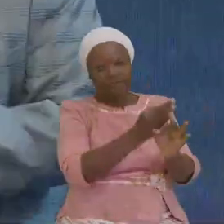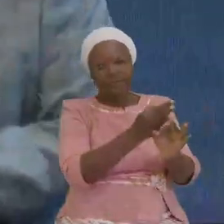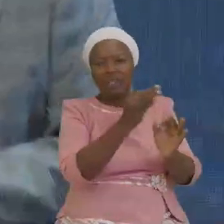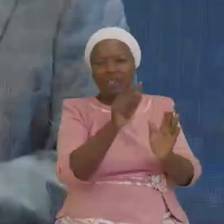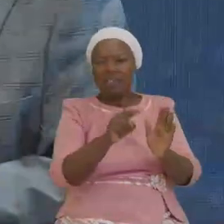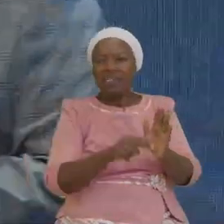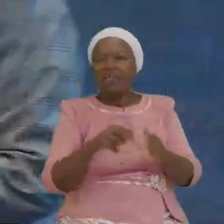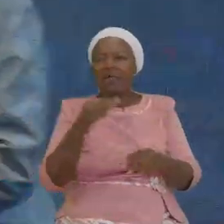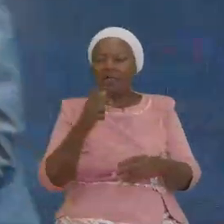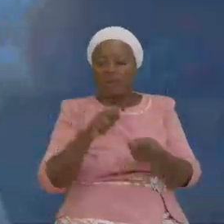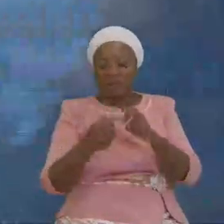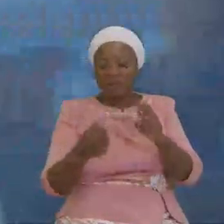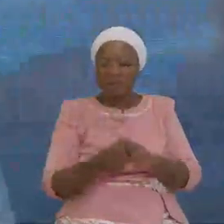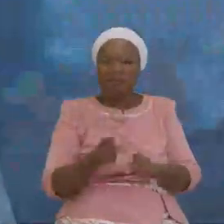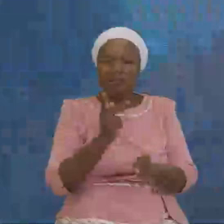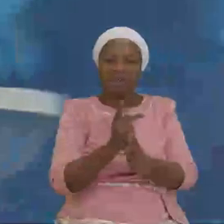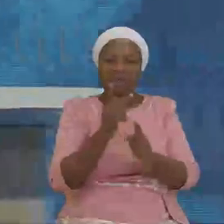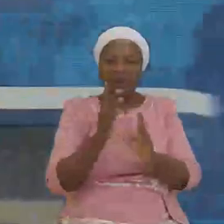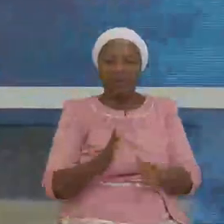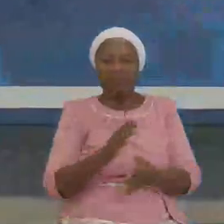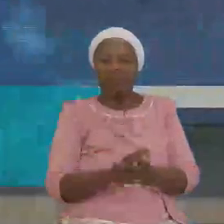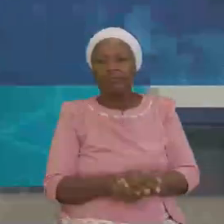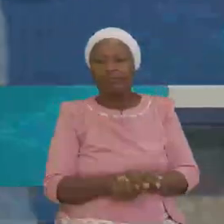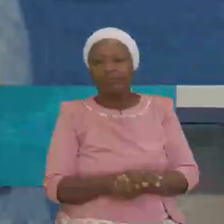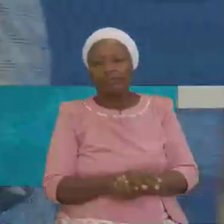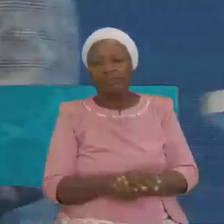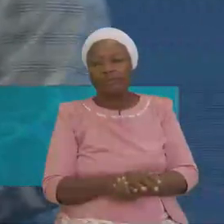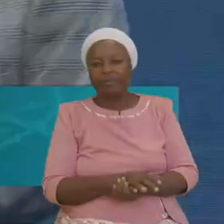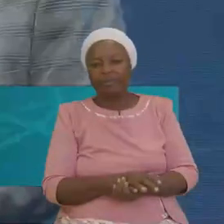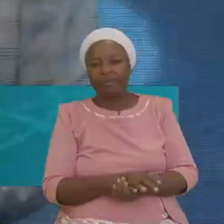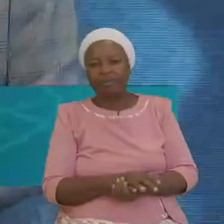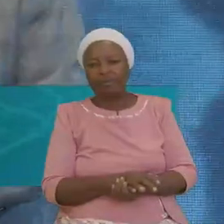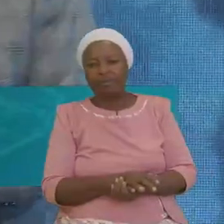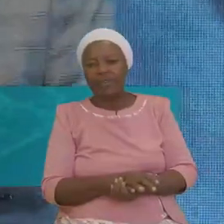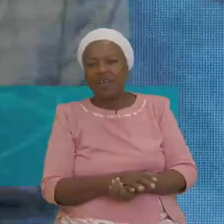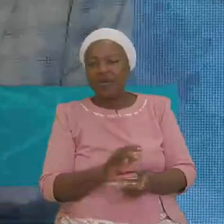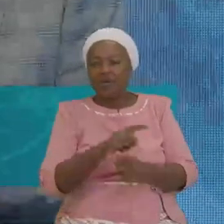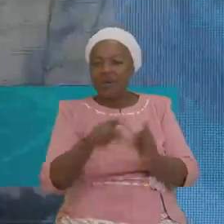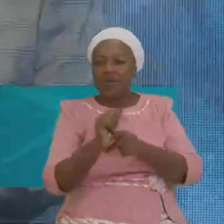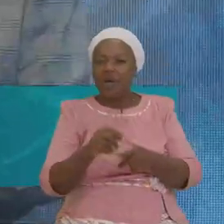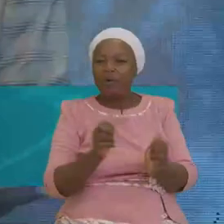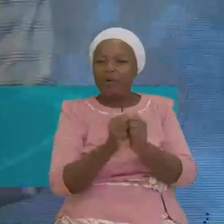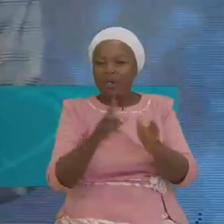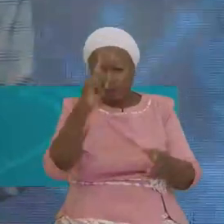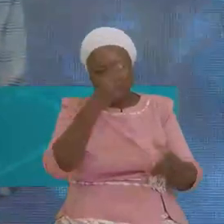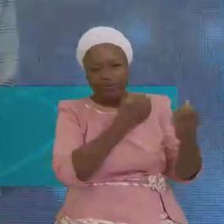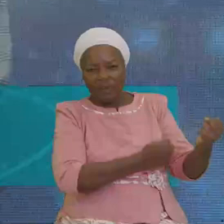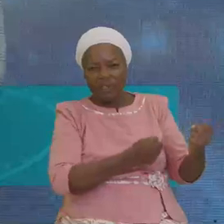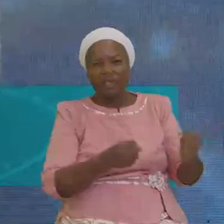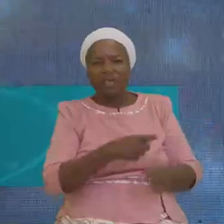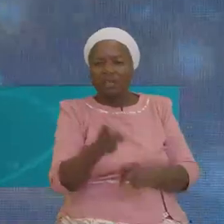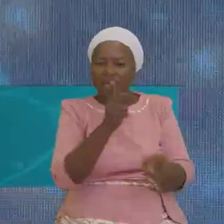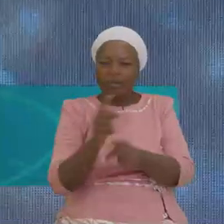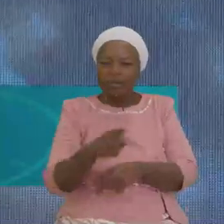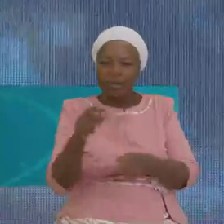ce Dieu? Le manque de foi de ceux qui gardent les problèmes. Lorsque